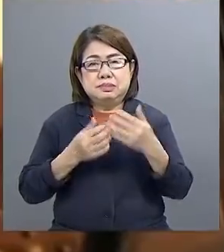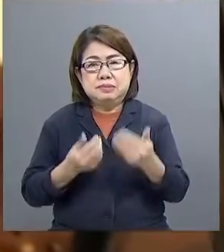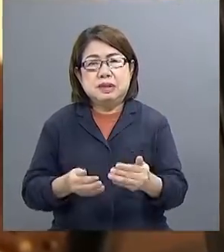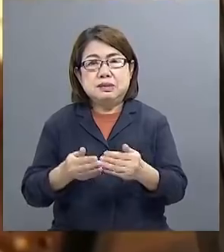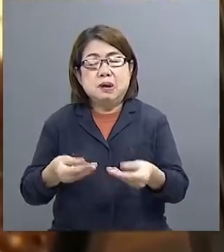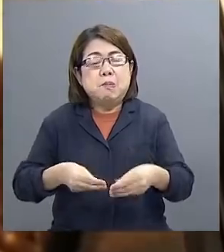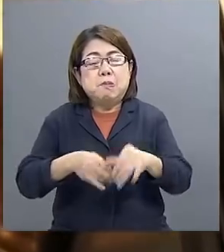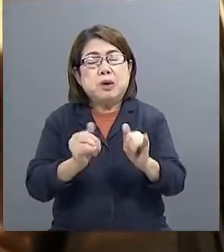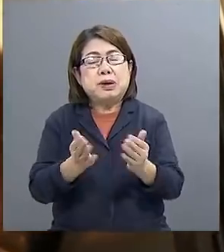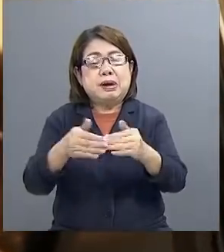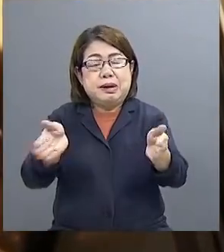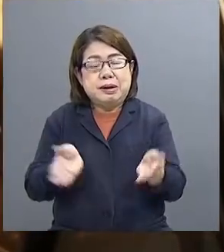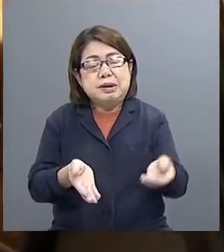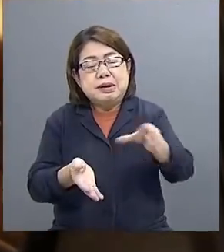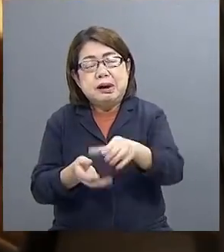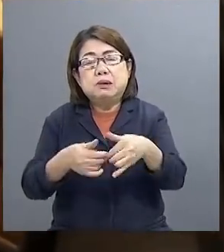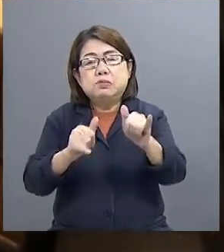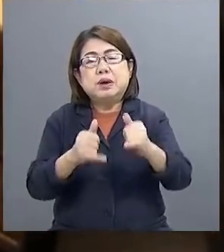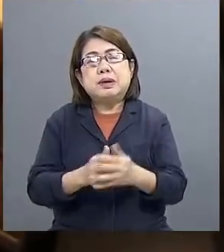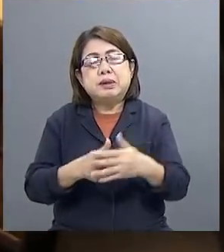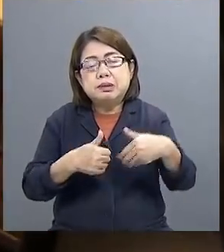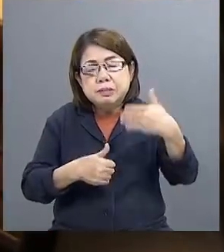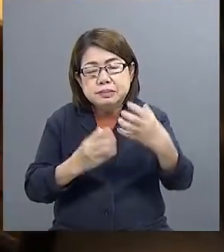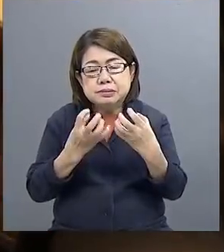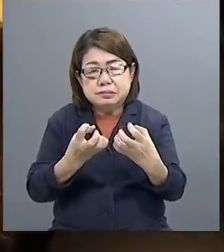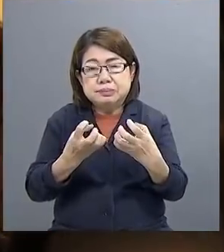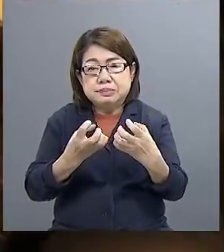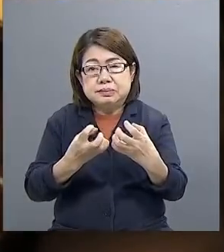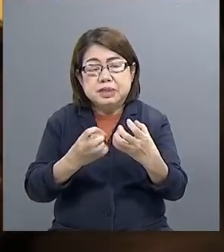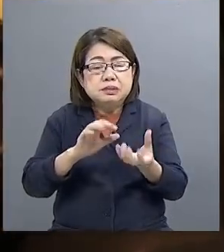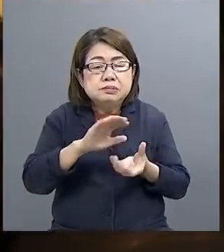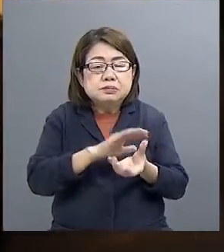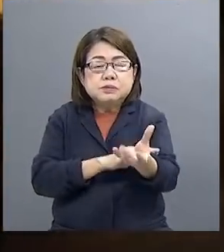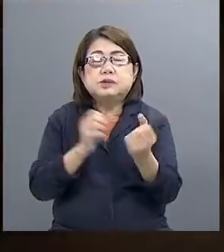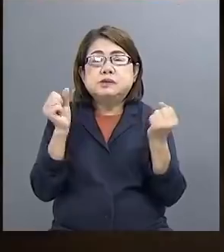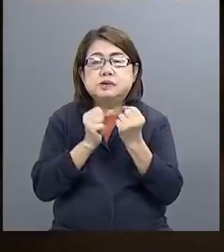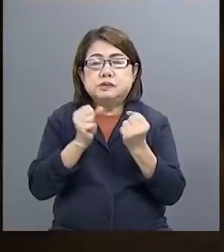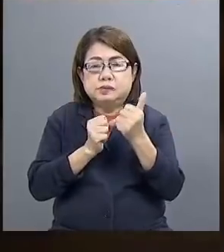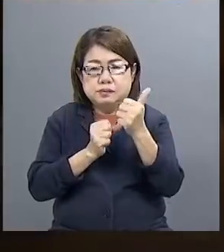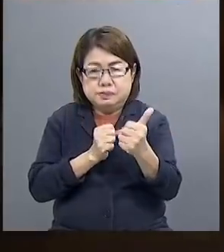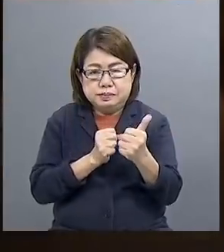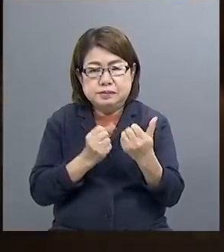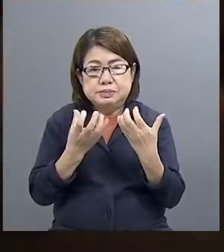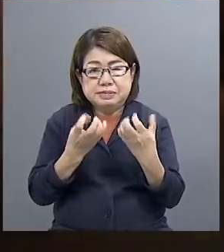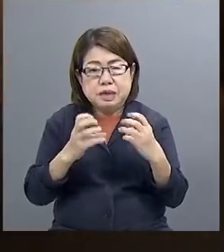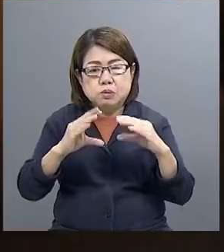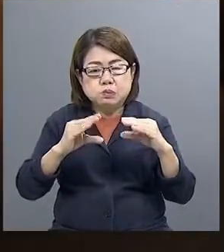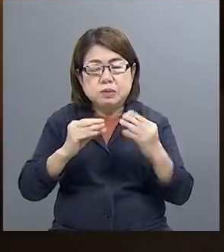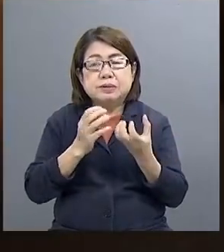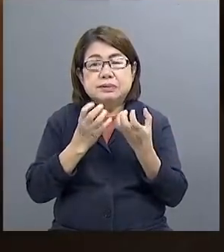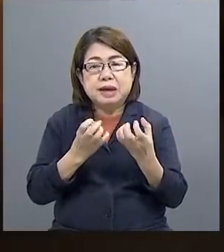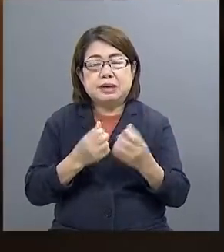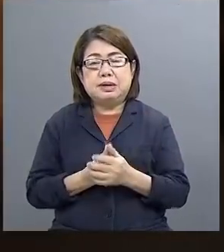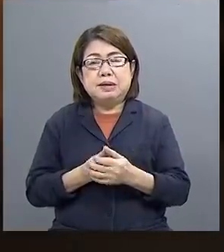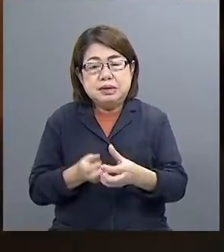อุณหภูมิความเย็นจะเป็นก้อนหากใส่ในตู้เย็นหรือสู้แช่แช่แข็งตัวเร็วขึ้นซึ่งน้ำที่ผ่านการCandy